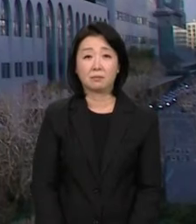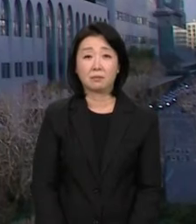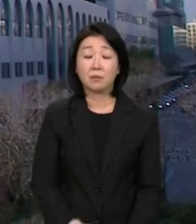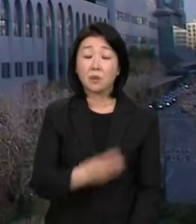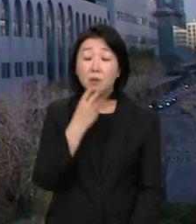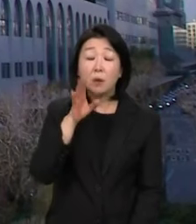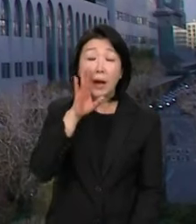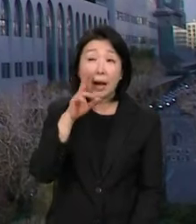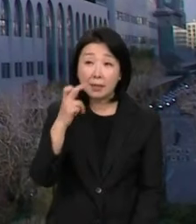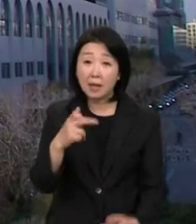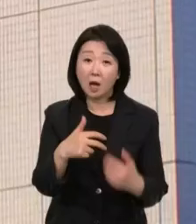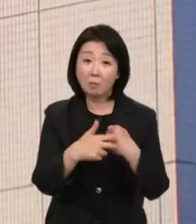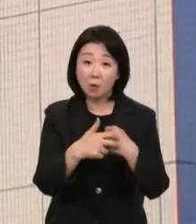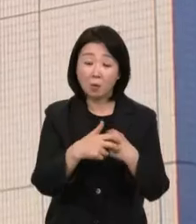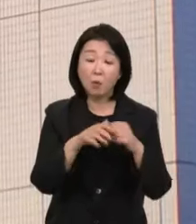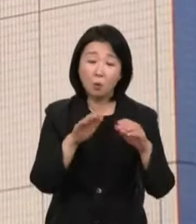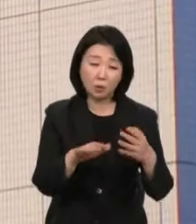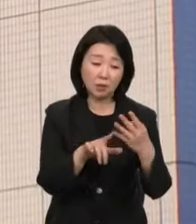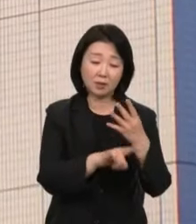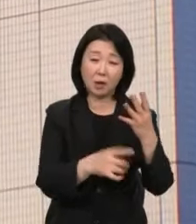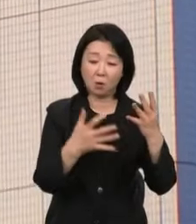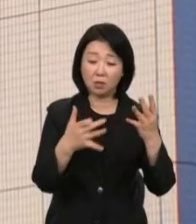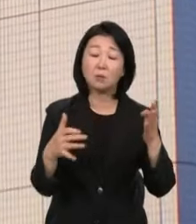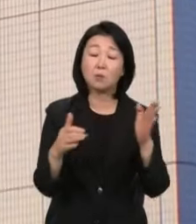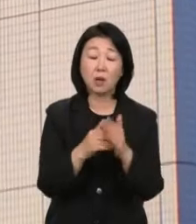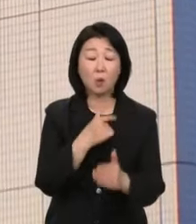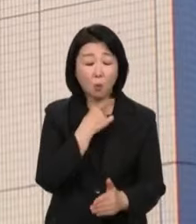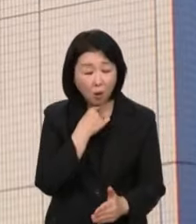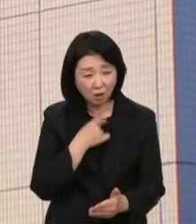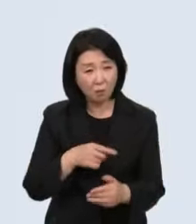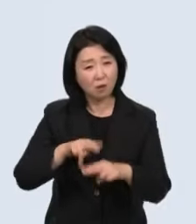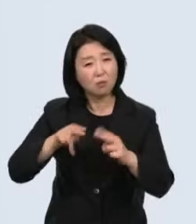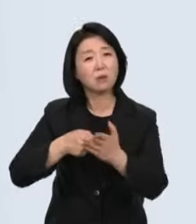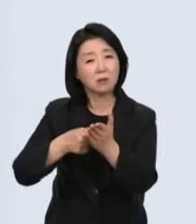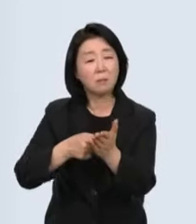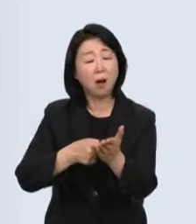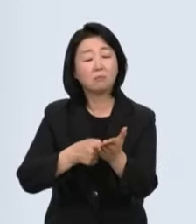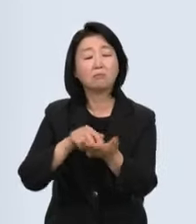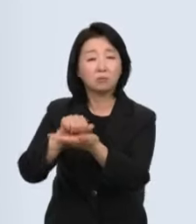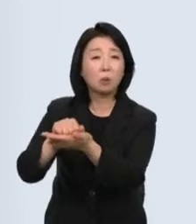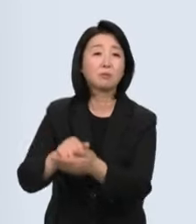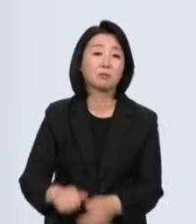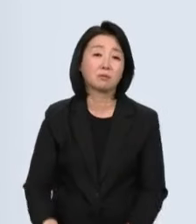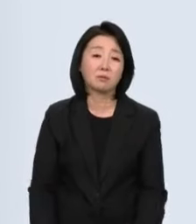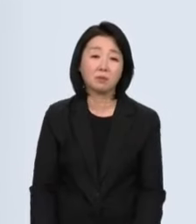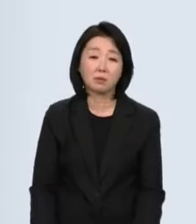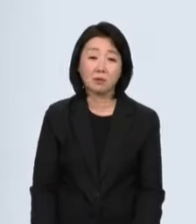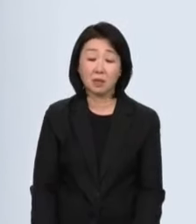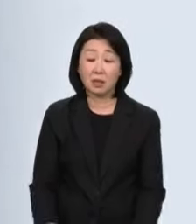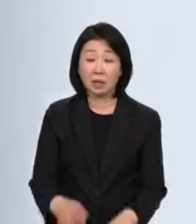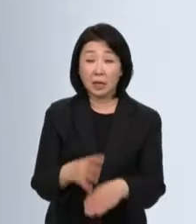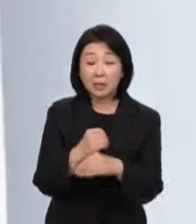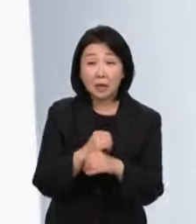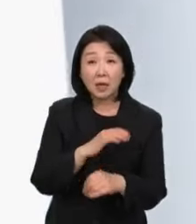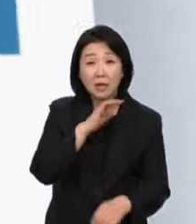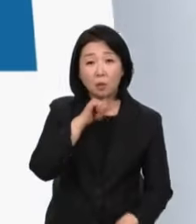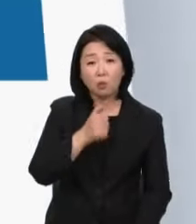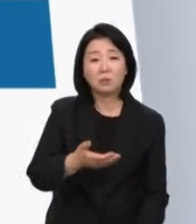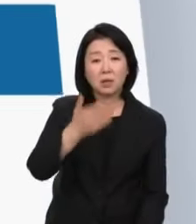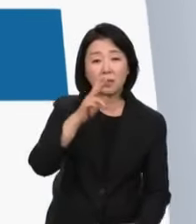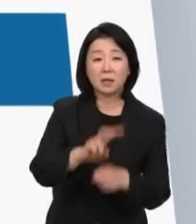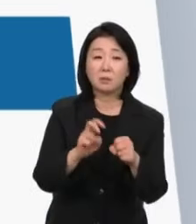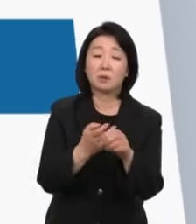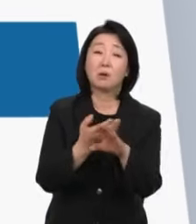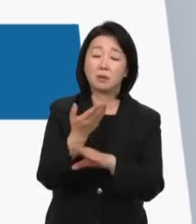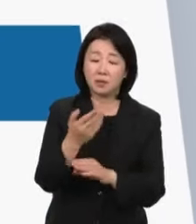서울 아산병원은 오는 19일까지 희망 퇴직을 받기로 했습니다. 대상은 올 연말 기준으로 50세 이상 20년